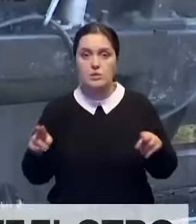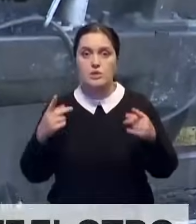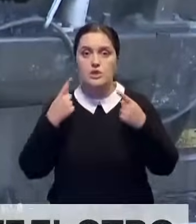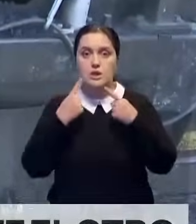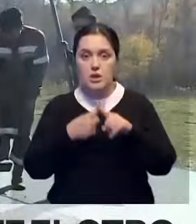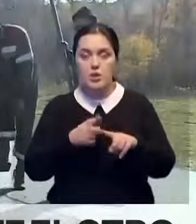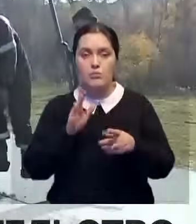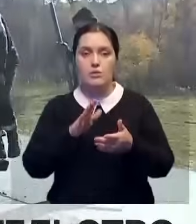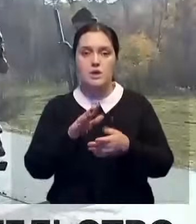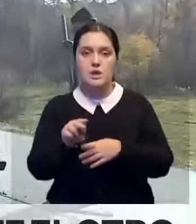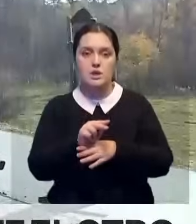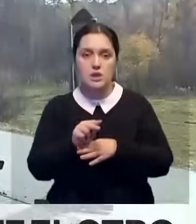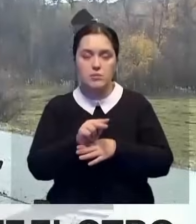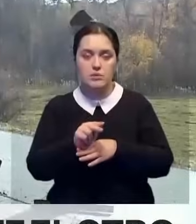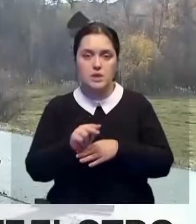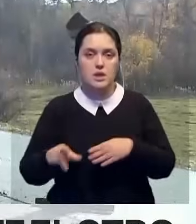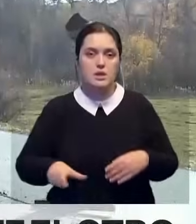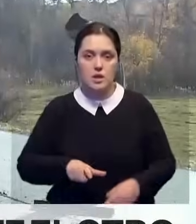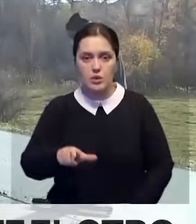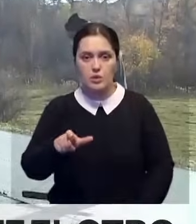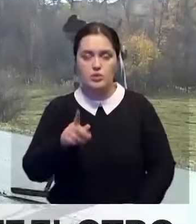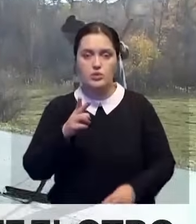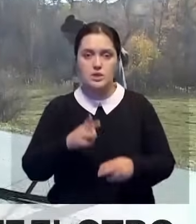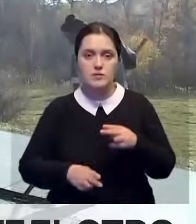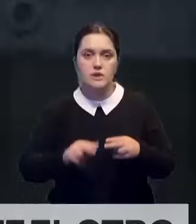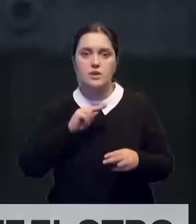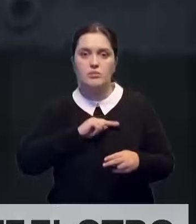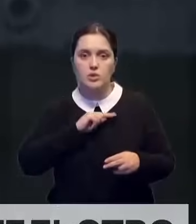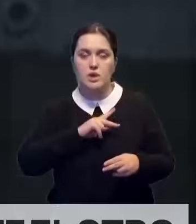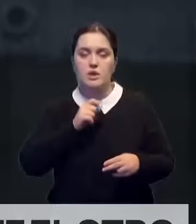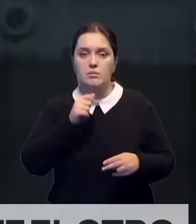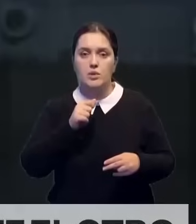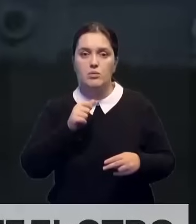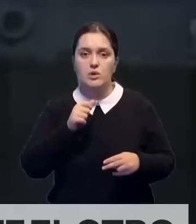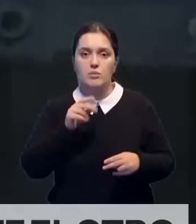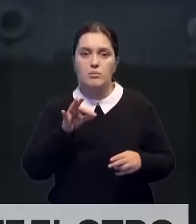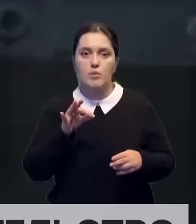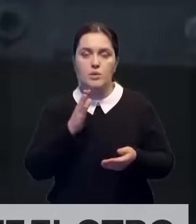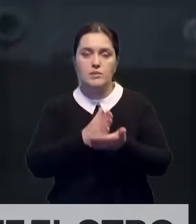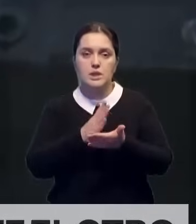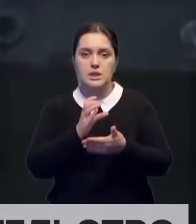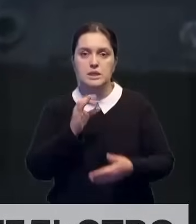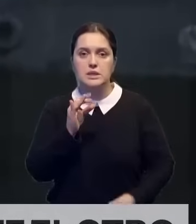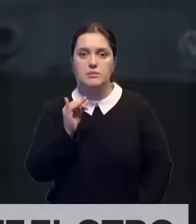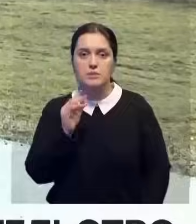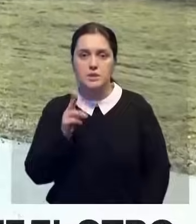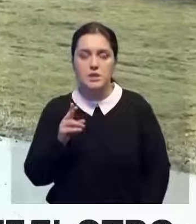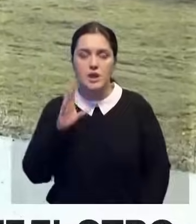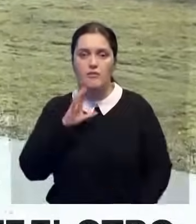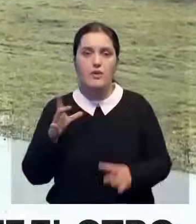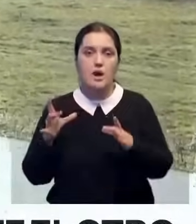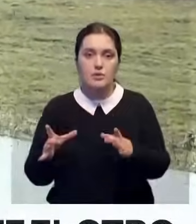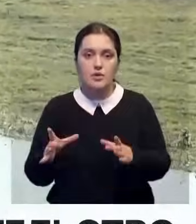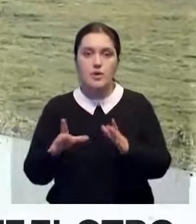по такой же технологии будут дальше ремонтировать районные дороги. Уже завершают работы на пилотном участке по направлению к Сибинским